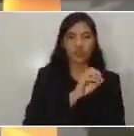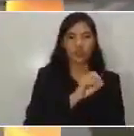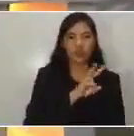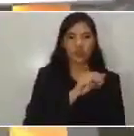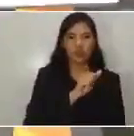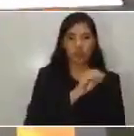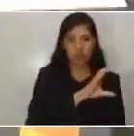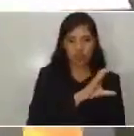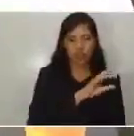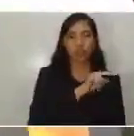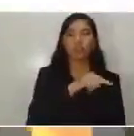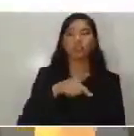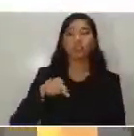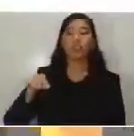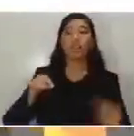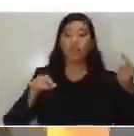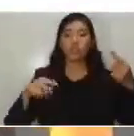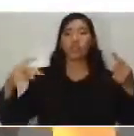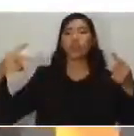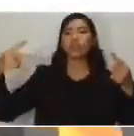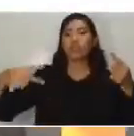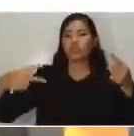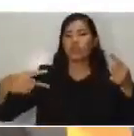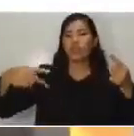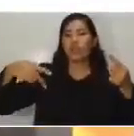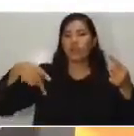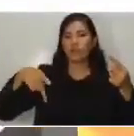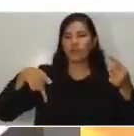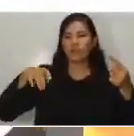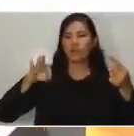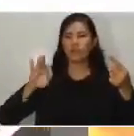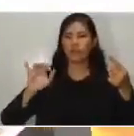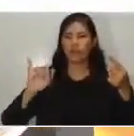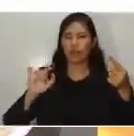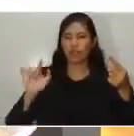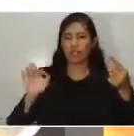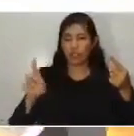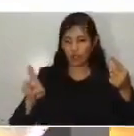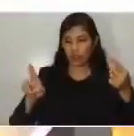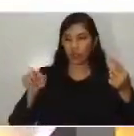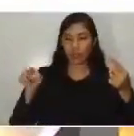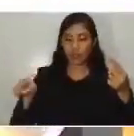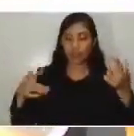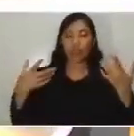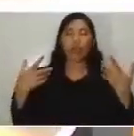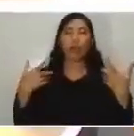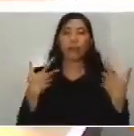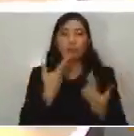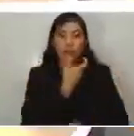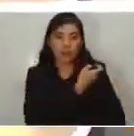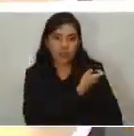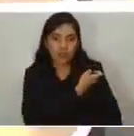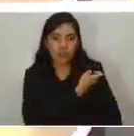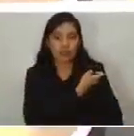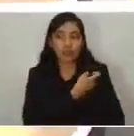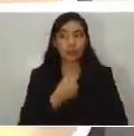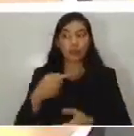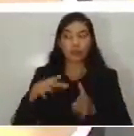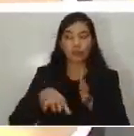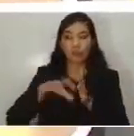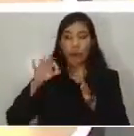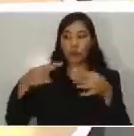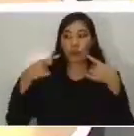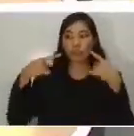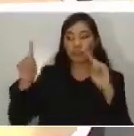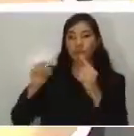Makakausap natin si DOH Undersecretary at FDA Director General Eric Domingo. Yusek,